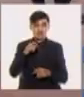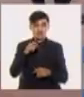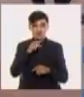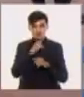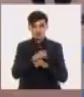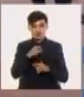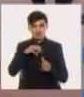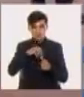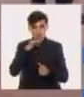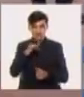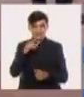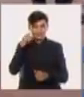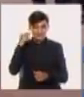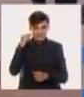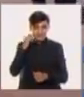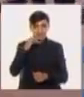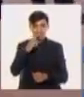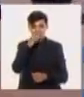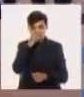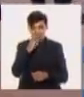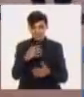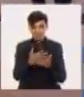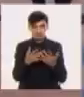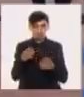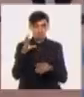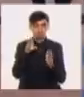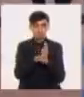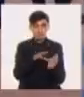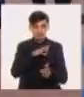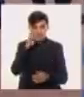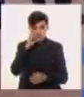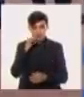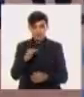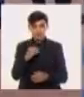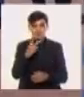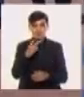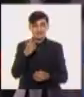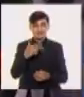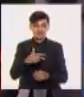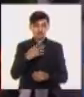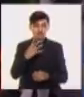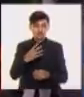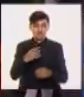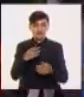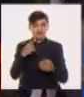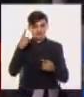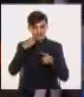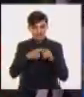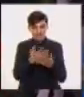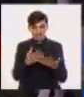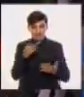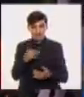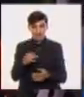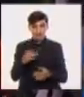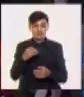Беларуси, Индии, Китая и других государств. В шествии участвовали также 234 единицы техники, как исторической, так и самой современной, а